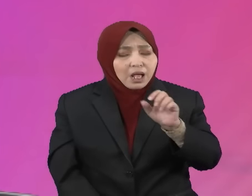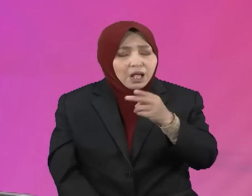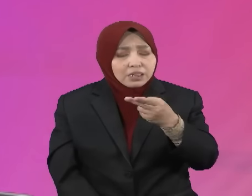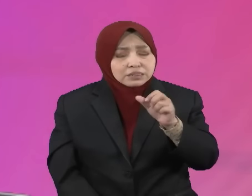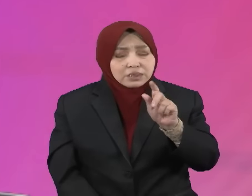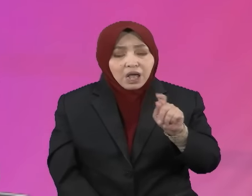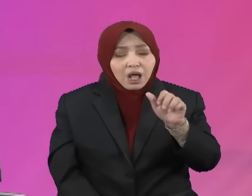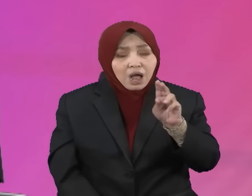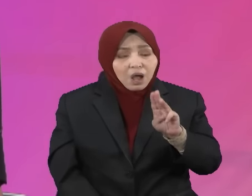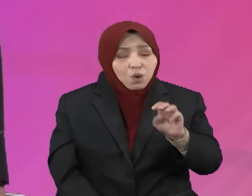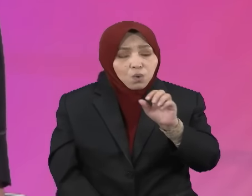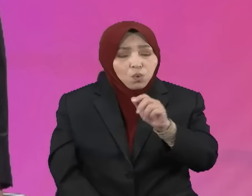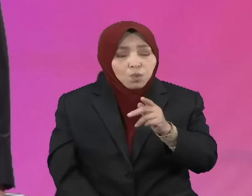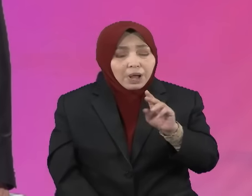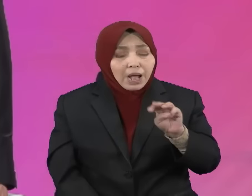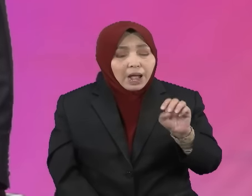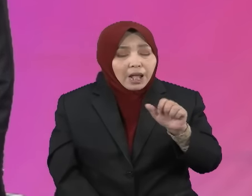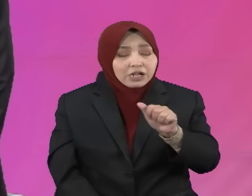لهداكم